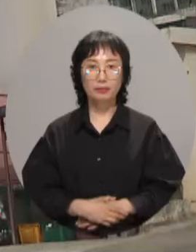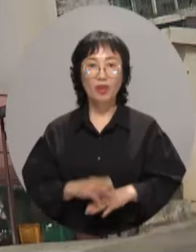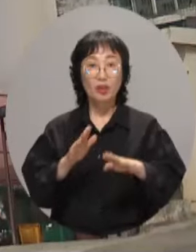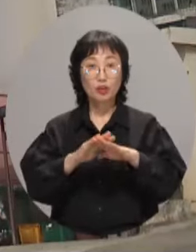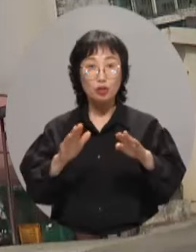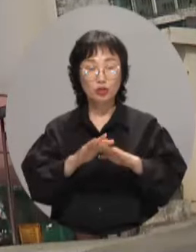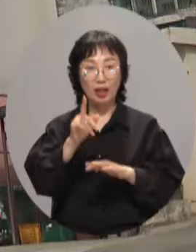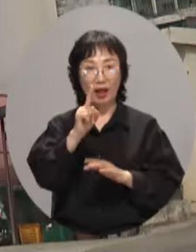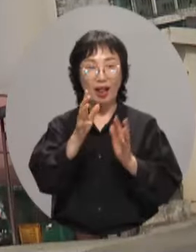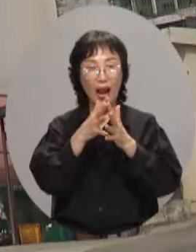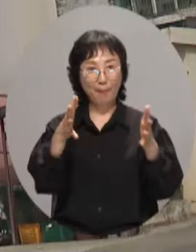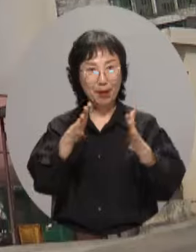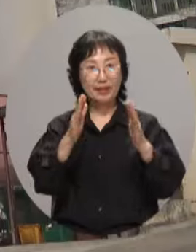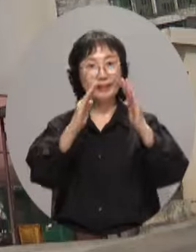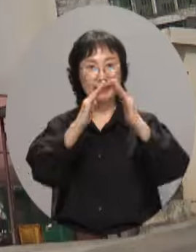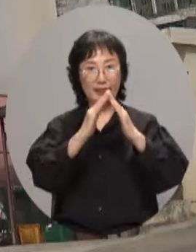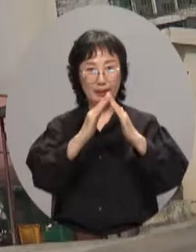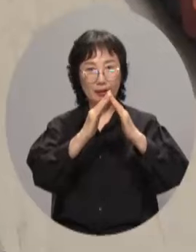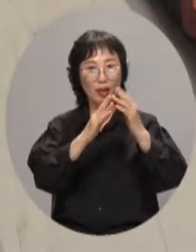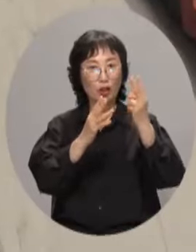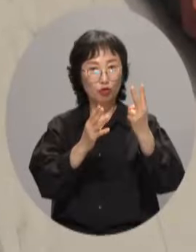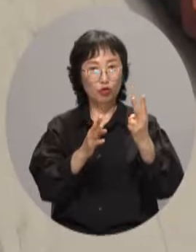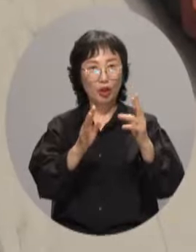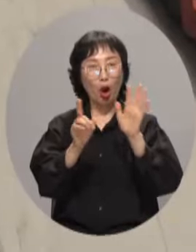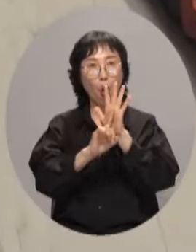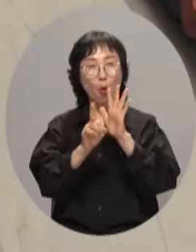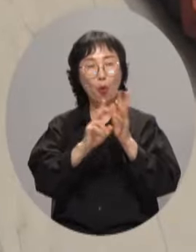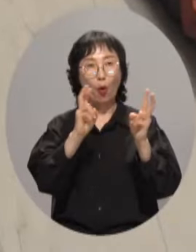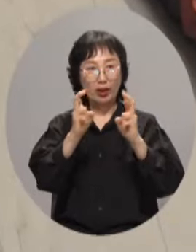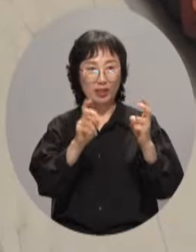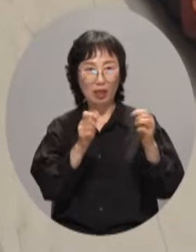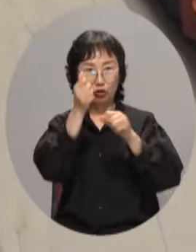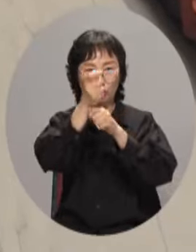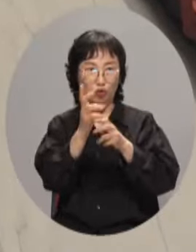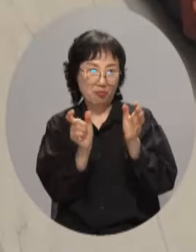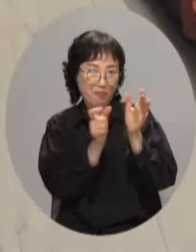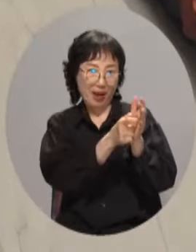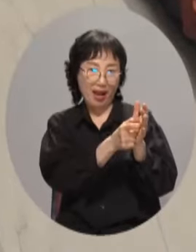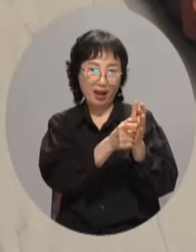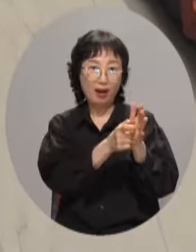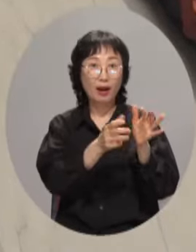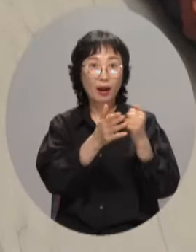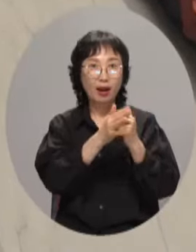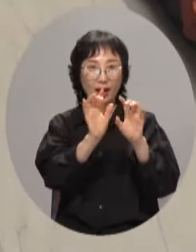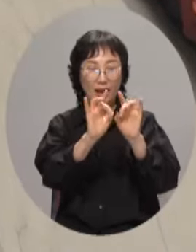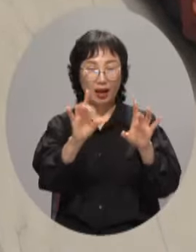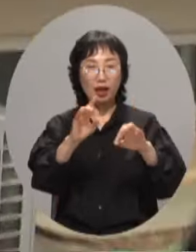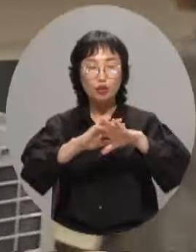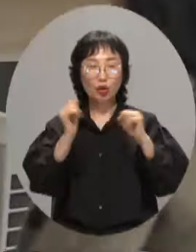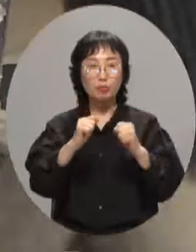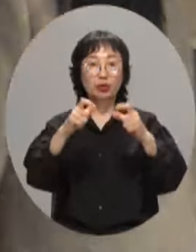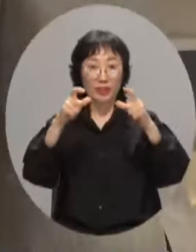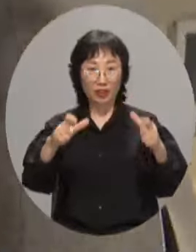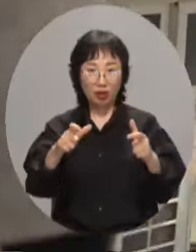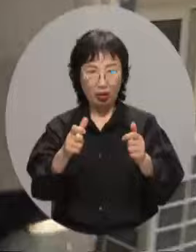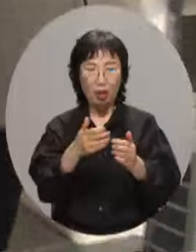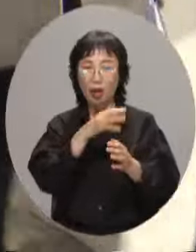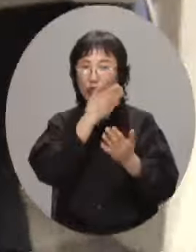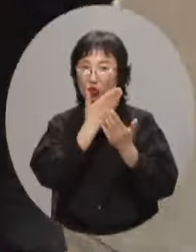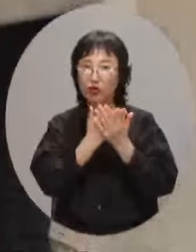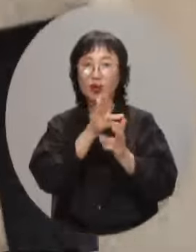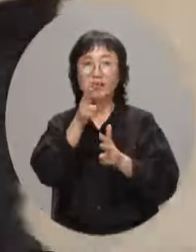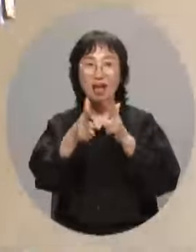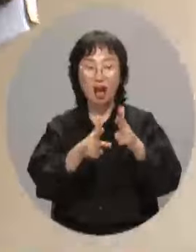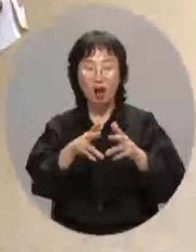전주의 한 아파트 가정집. 두 개의 홍보업체가 주소를 둔 곳입니다. 각각 전북자치도의 주력 사업인